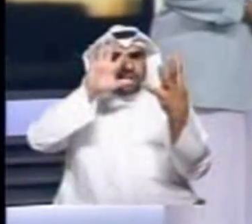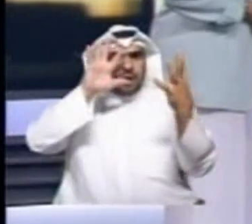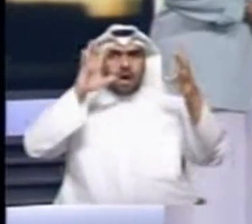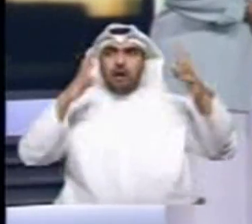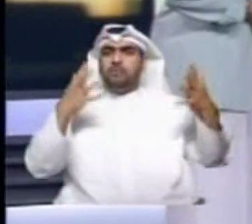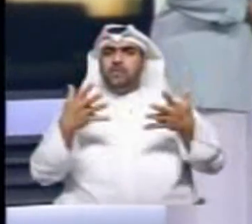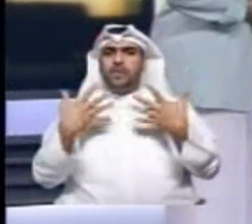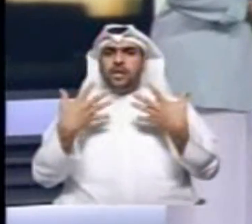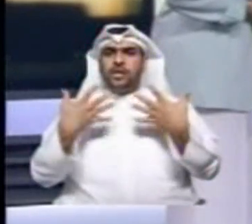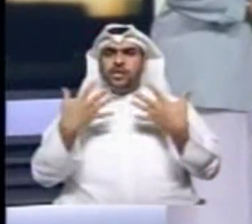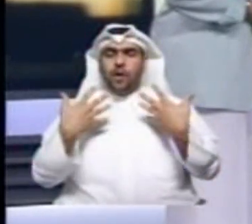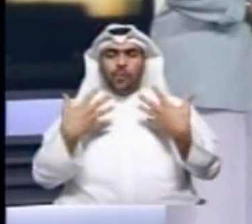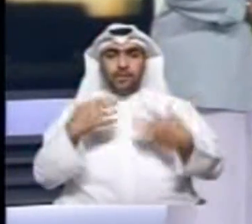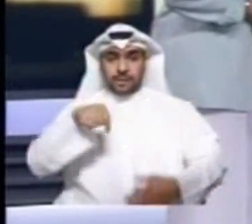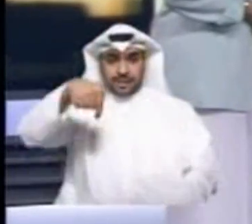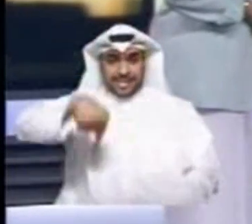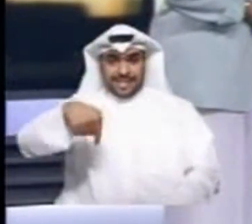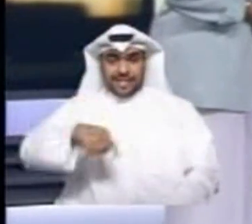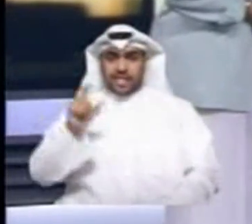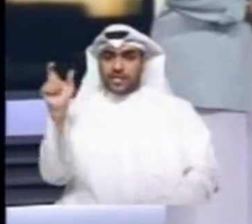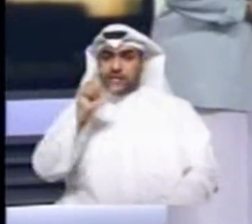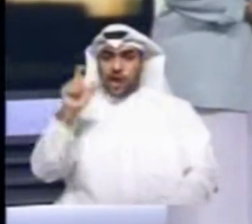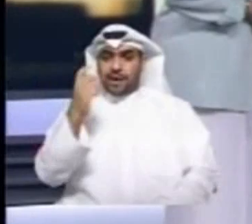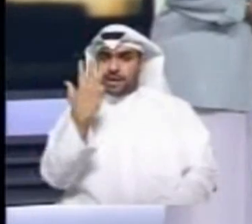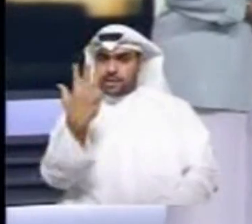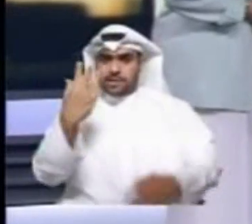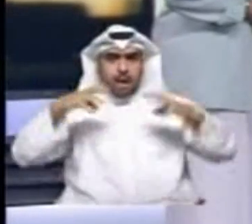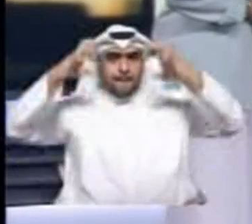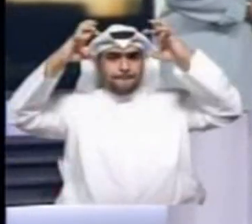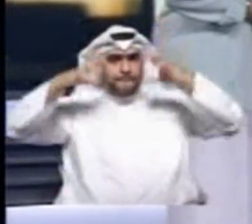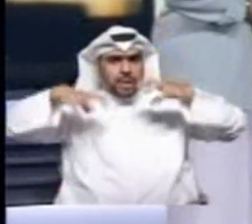نعم. فاقت التوقعات وفاقت أرقام جدا كانت